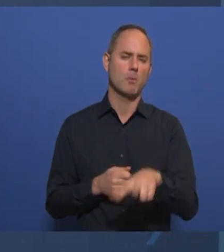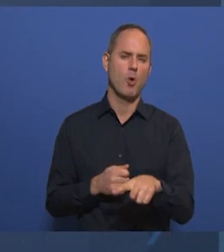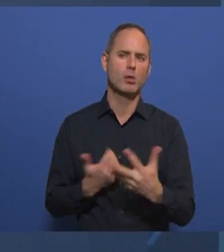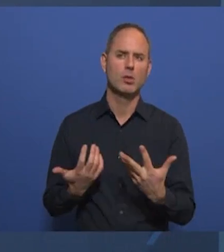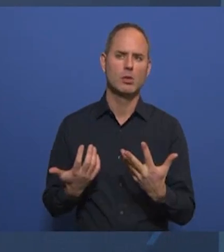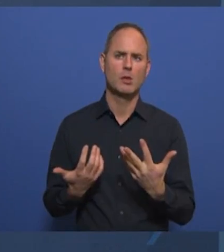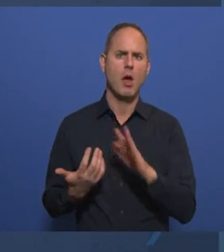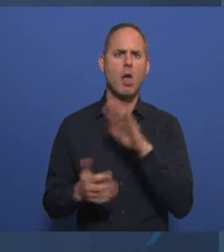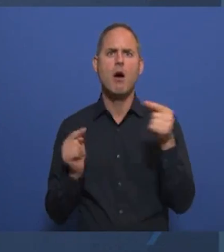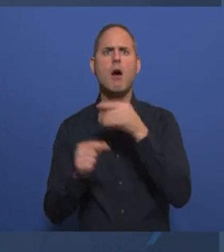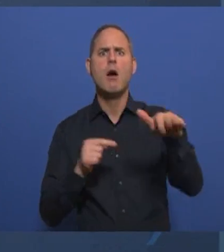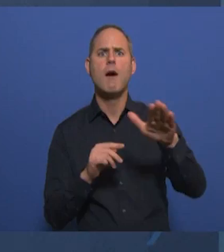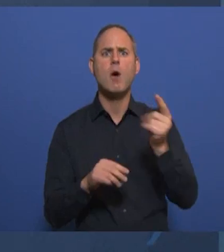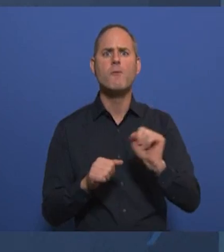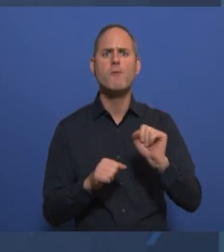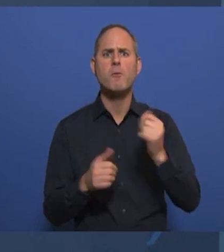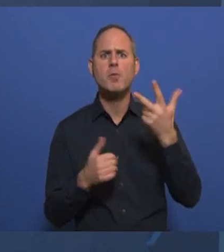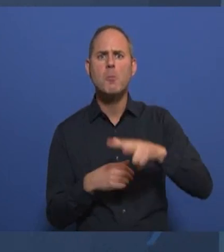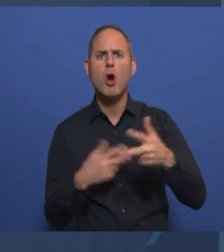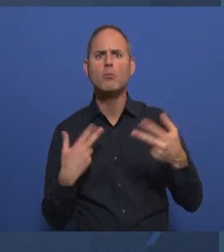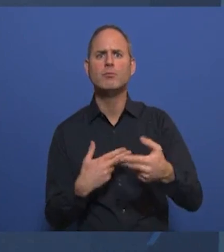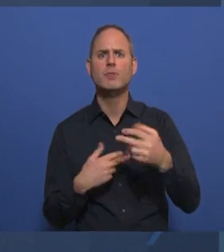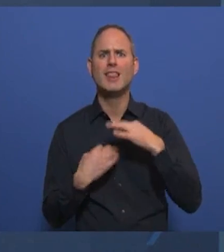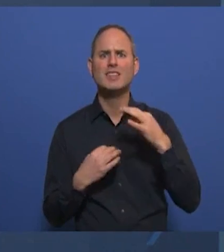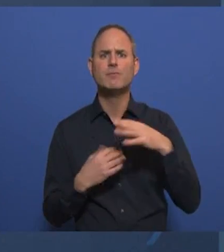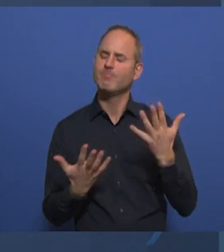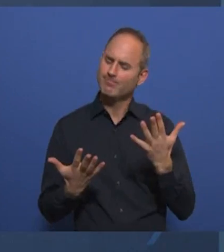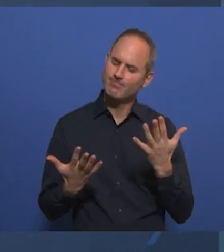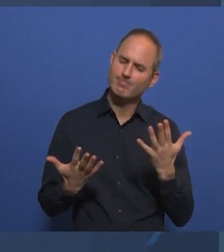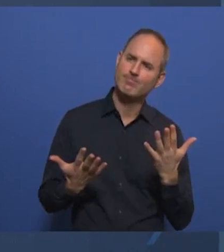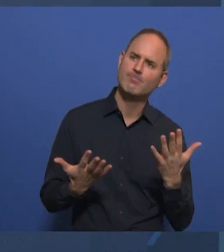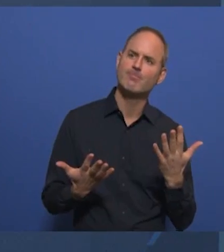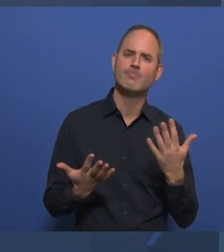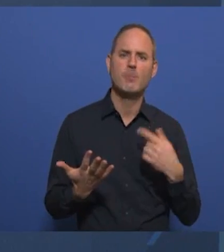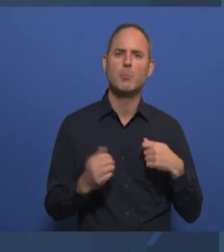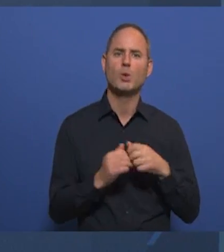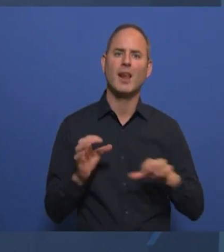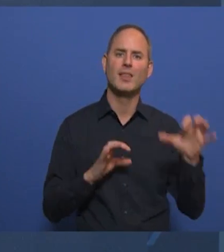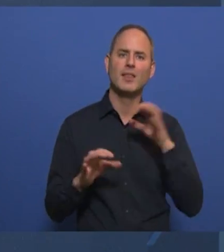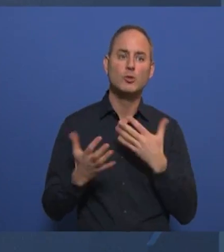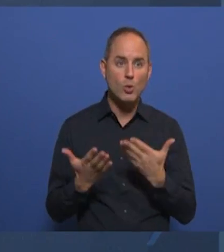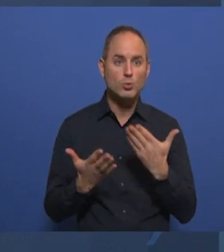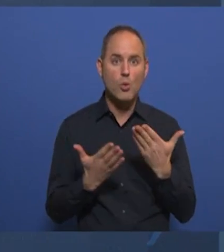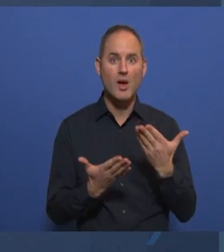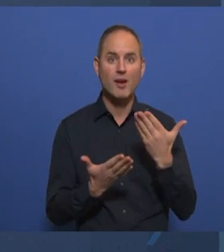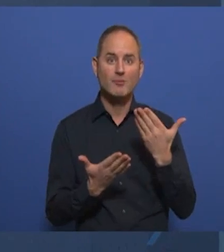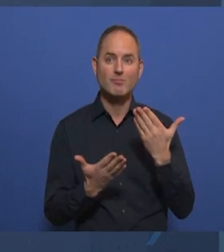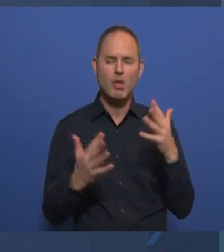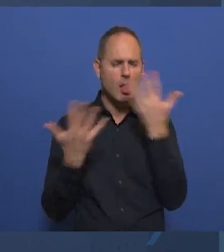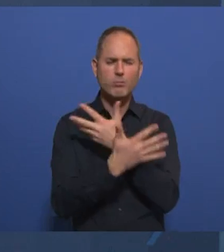zwar parteiübergreifend, waren sich heute einig, dass sich das nicht wiederholen darf. Es war wichtig, dass